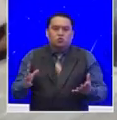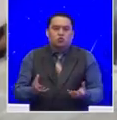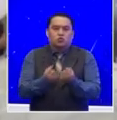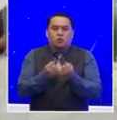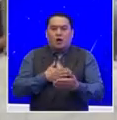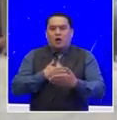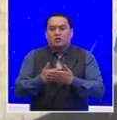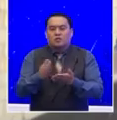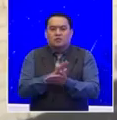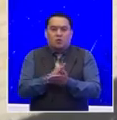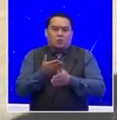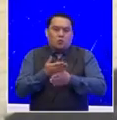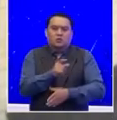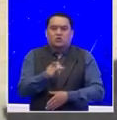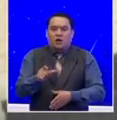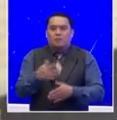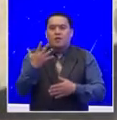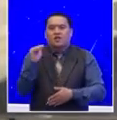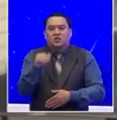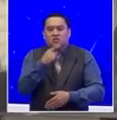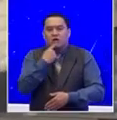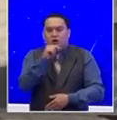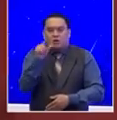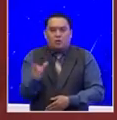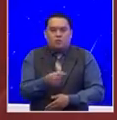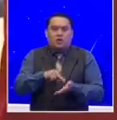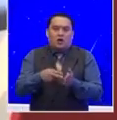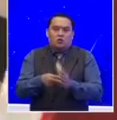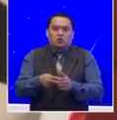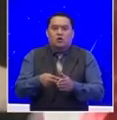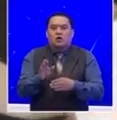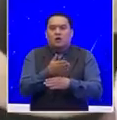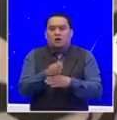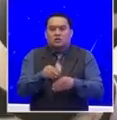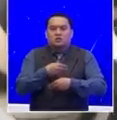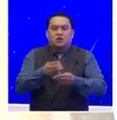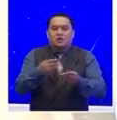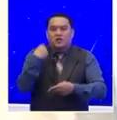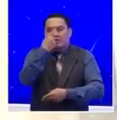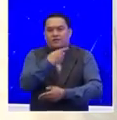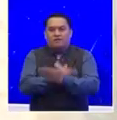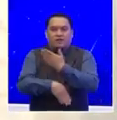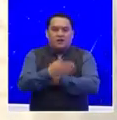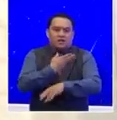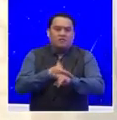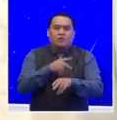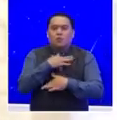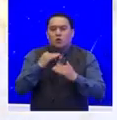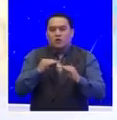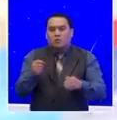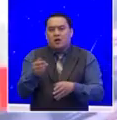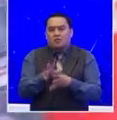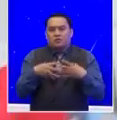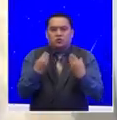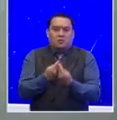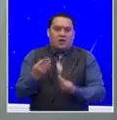волонтеры. Остальные 5 тысяч масок общество Красного полумесяца планирует распределить среди инвалидов, пенсионеров, многодетных и